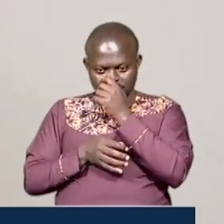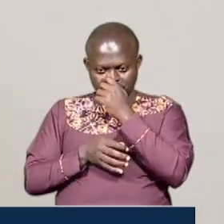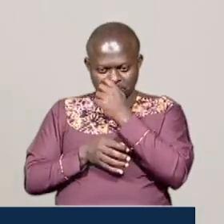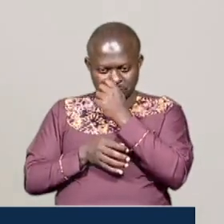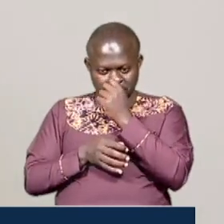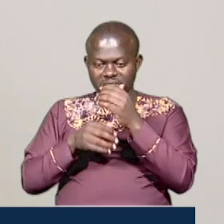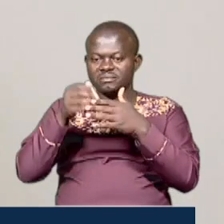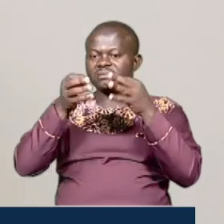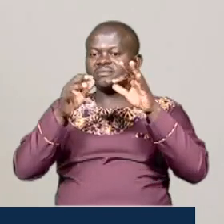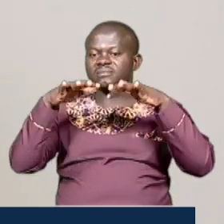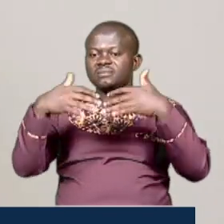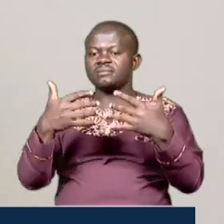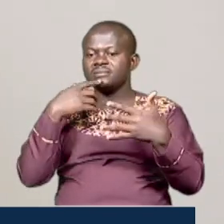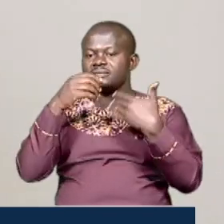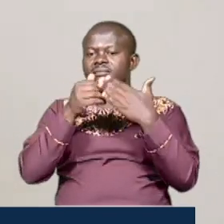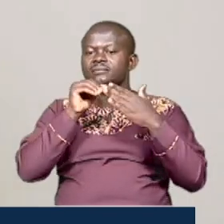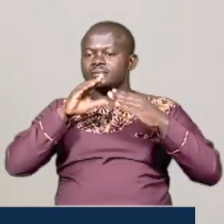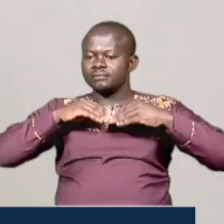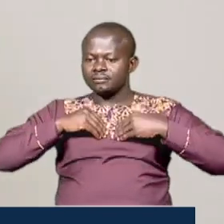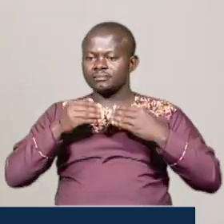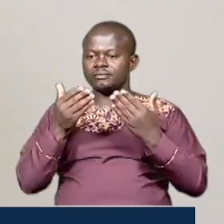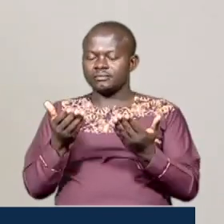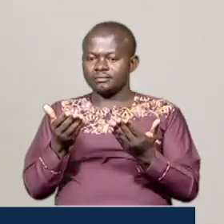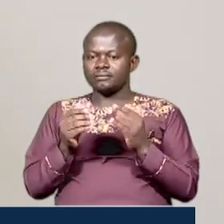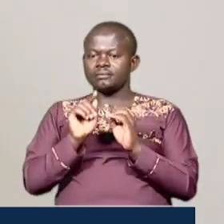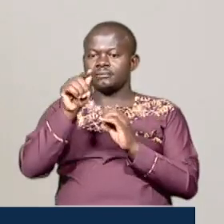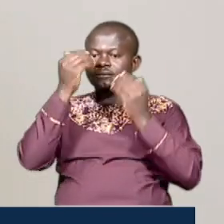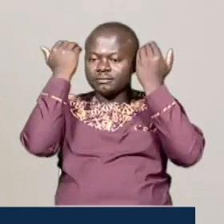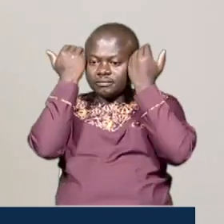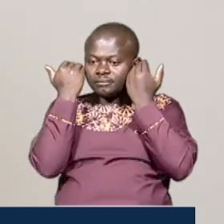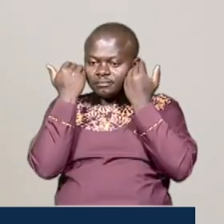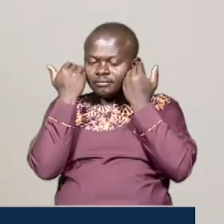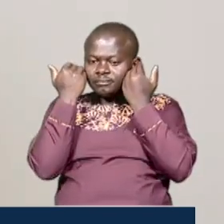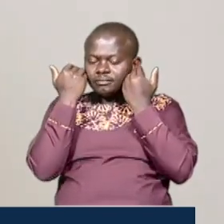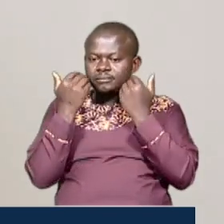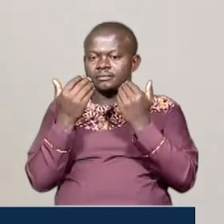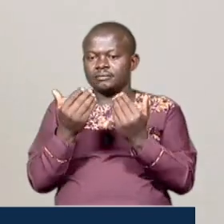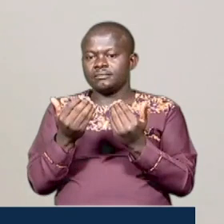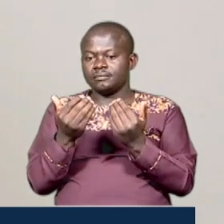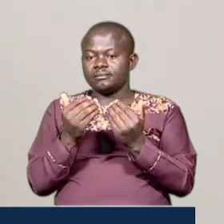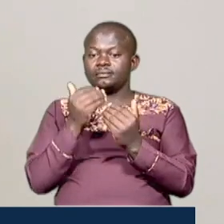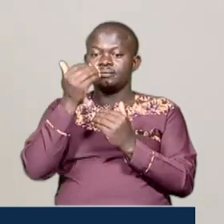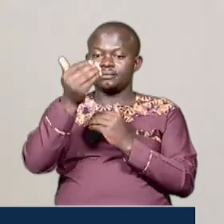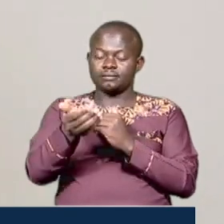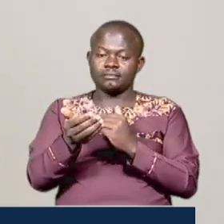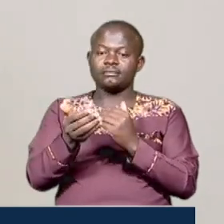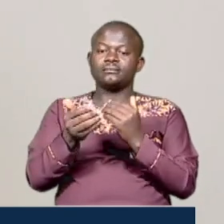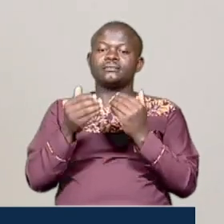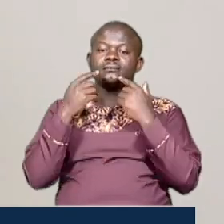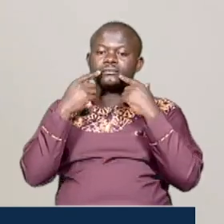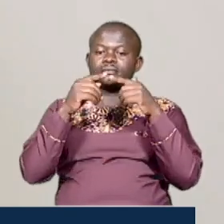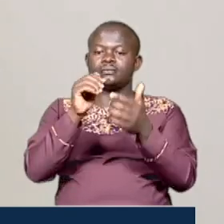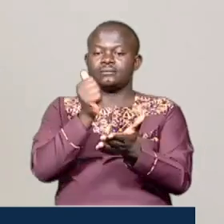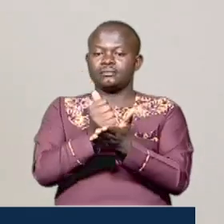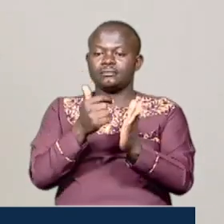nese we yajuriye ate ko bavuze ko bitemerwa ndagendanye mu rukiko ndagenda tujiregura navuga nawe na